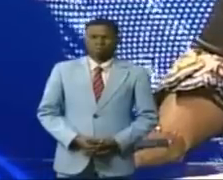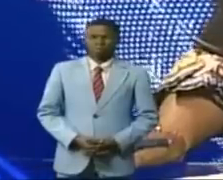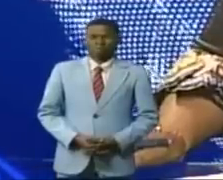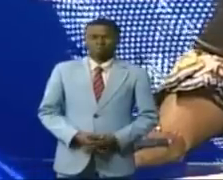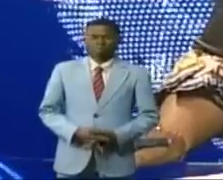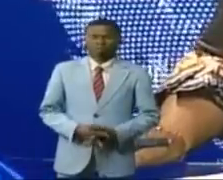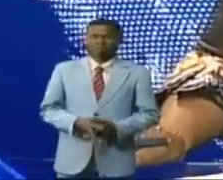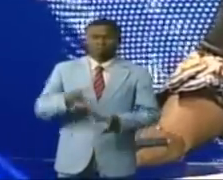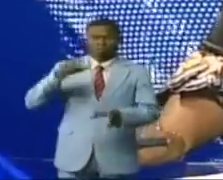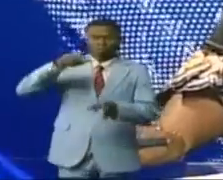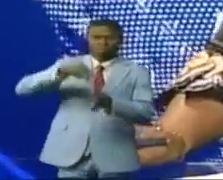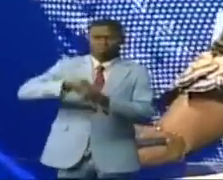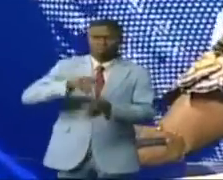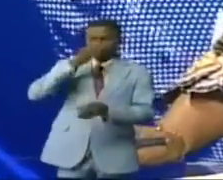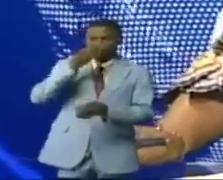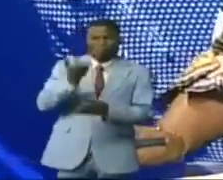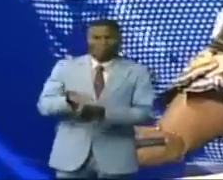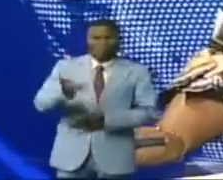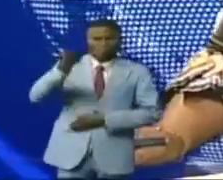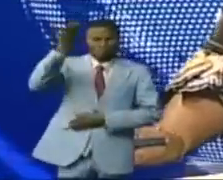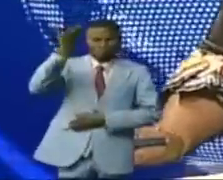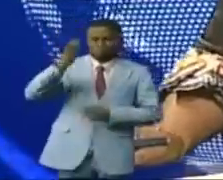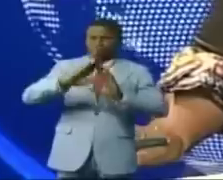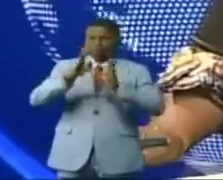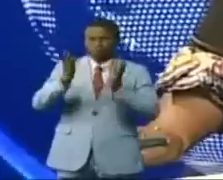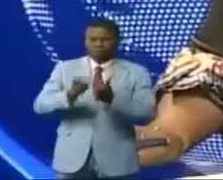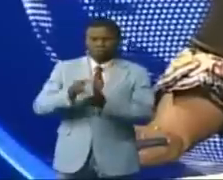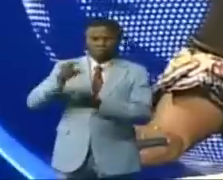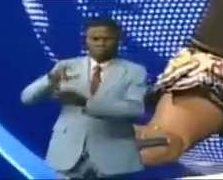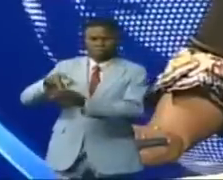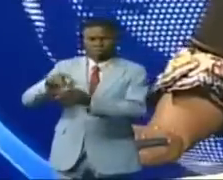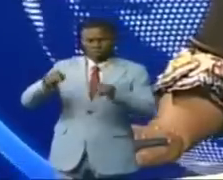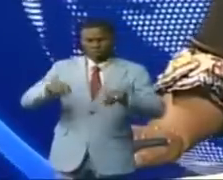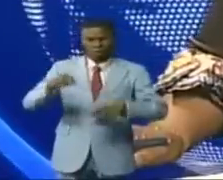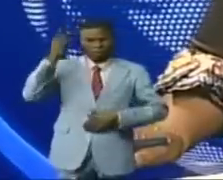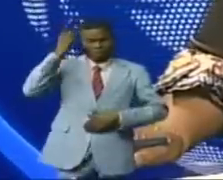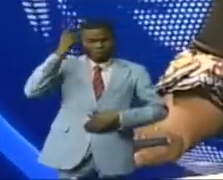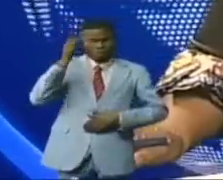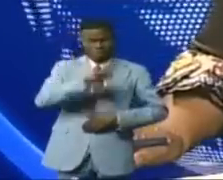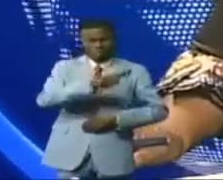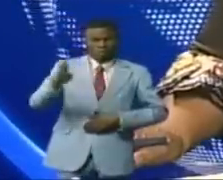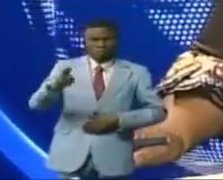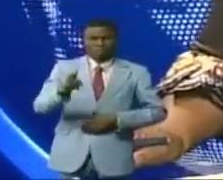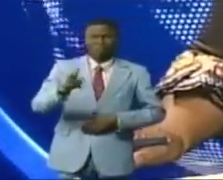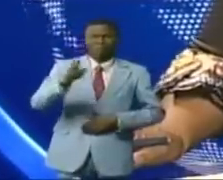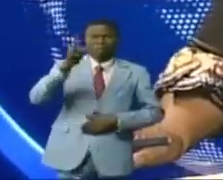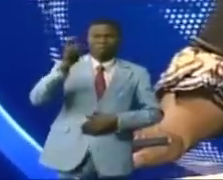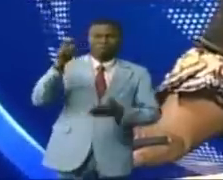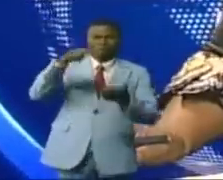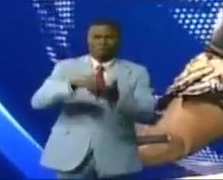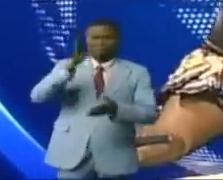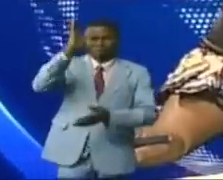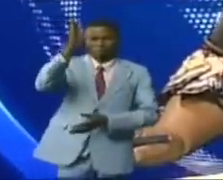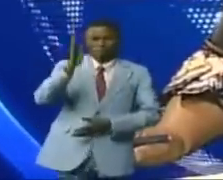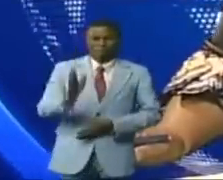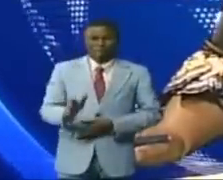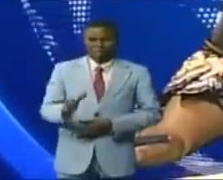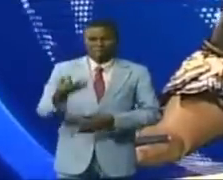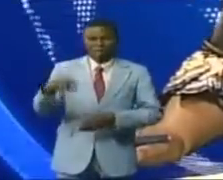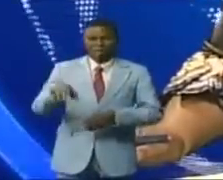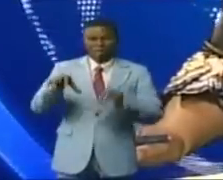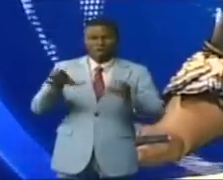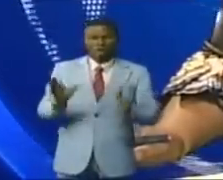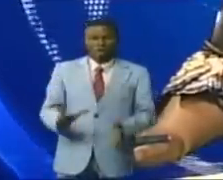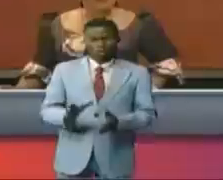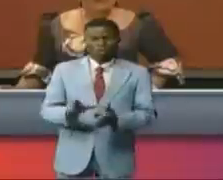Hausse du prix du carburant dans toutes les zones d'approvisionnement. À Kinshasa, 2495 francs congolais, c'est le nouveau prix